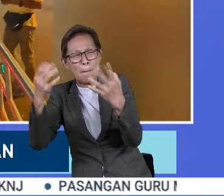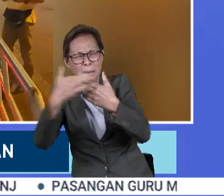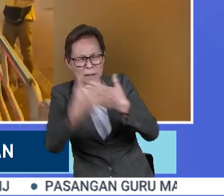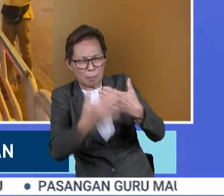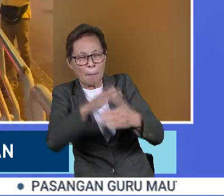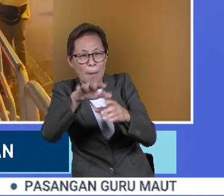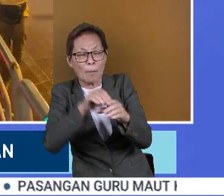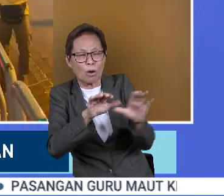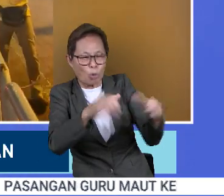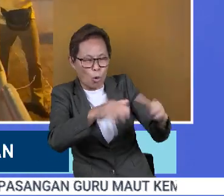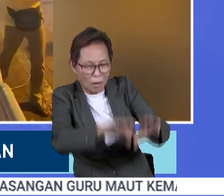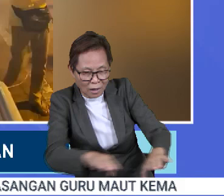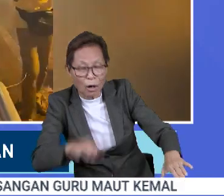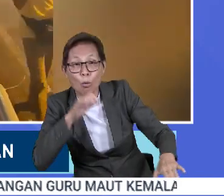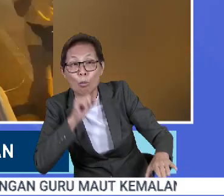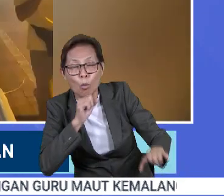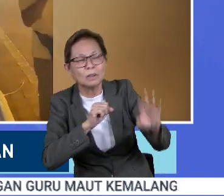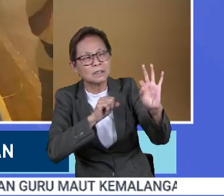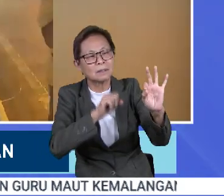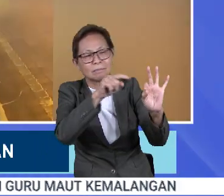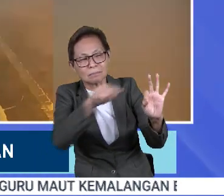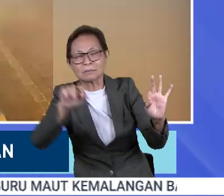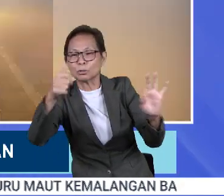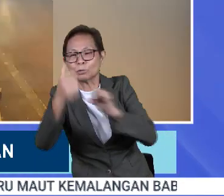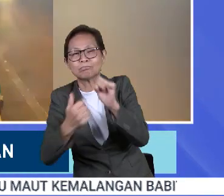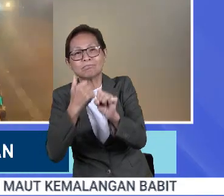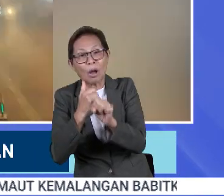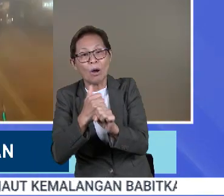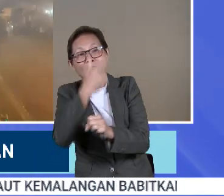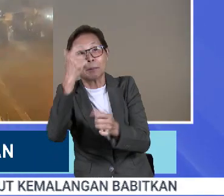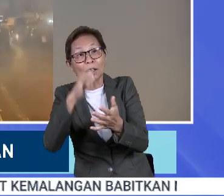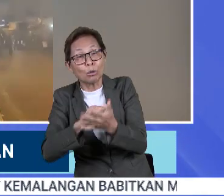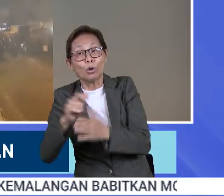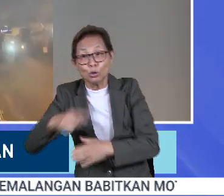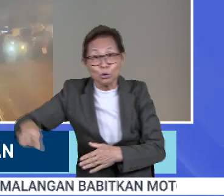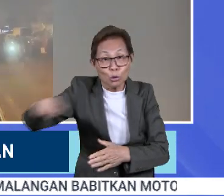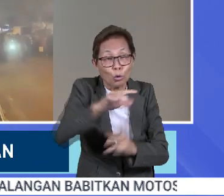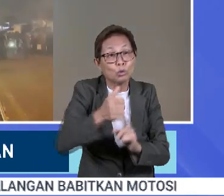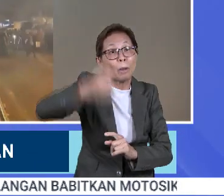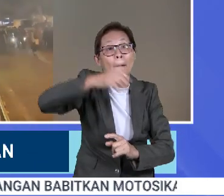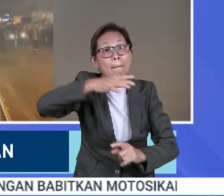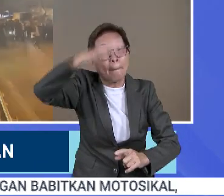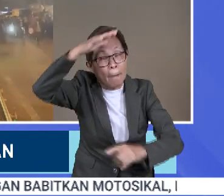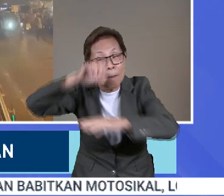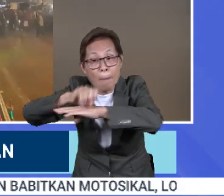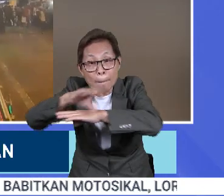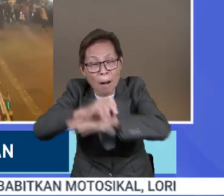melibatkan golongan kanak-kanak berusia antara 9 dan 10 tahun Justru orang ramai terutamanya